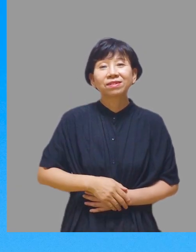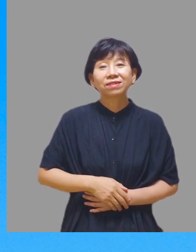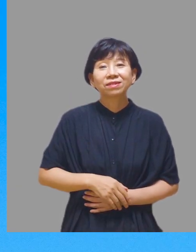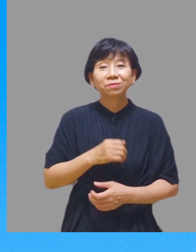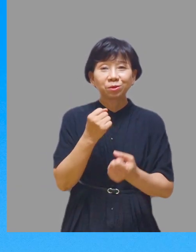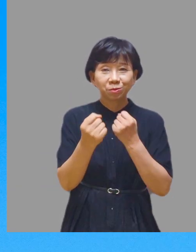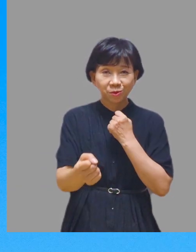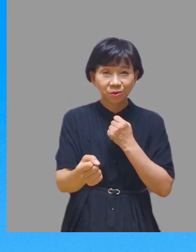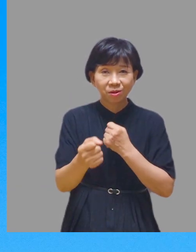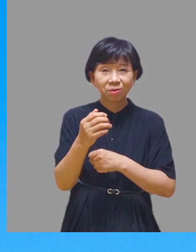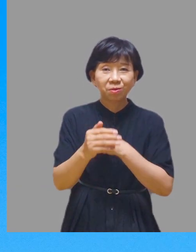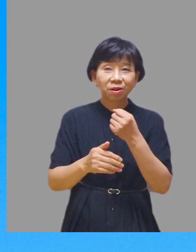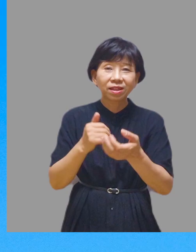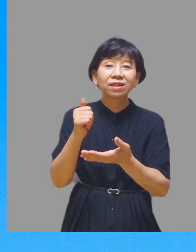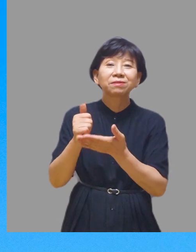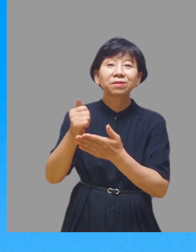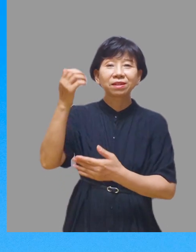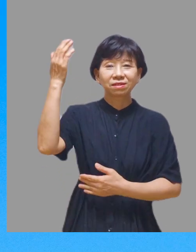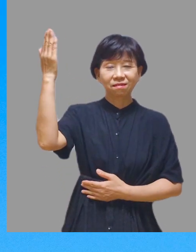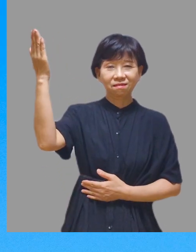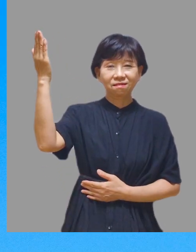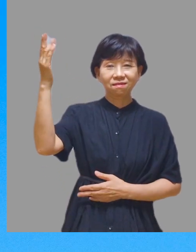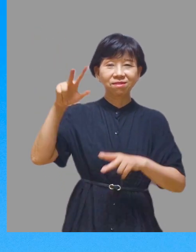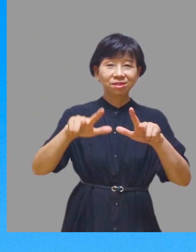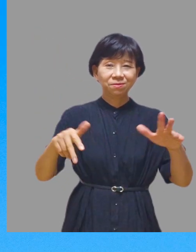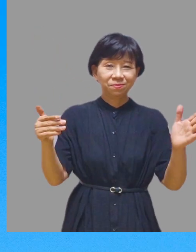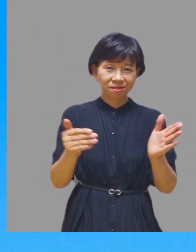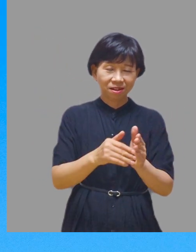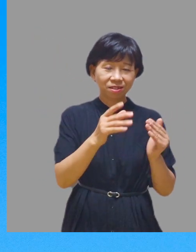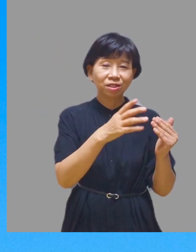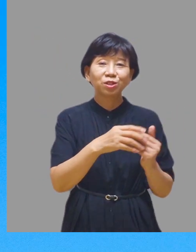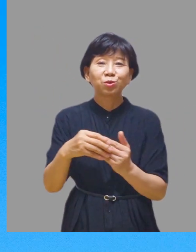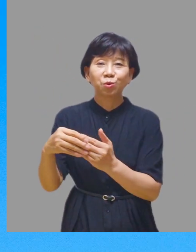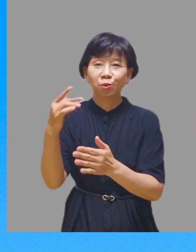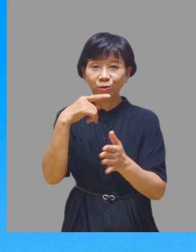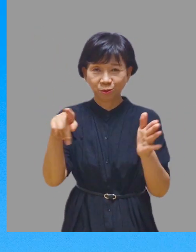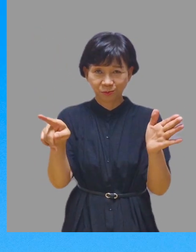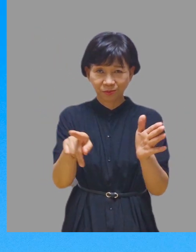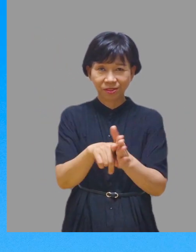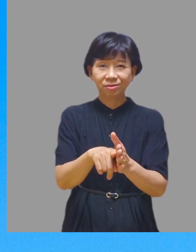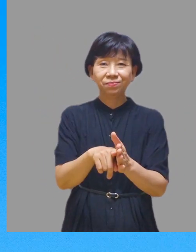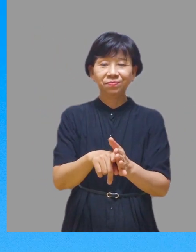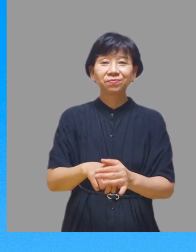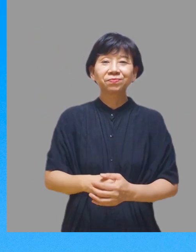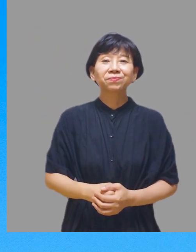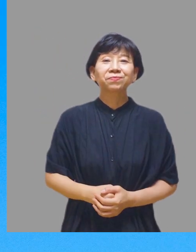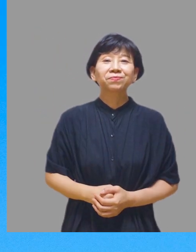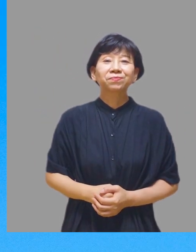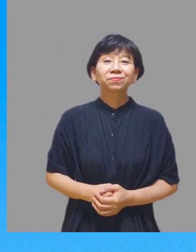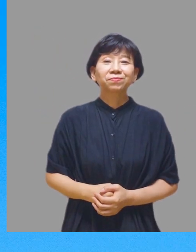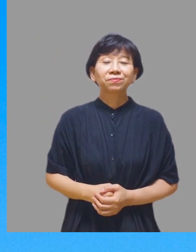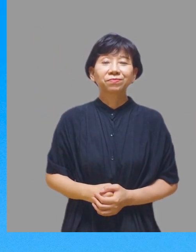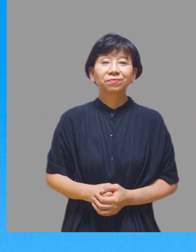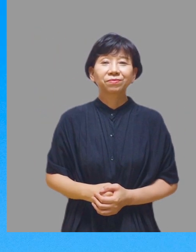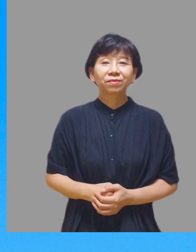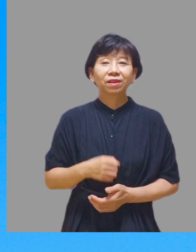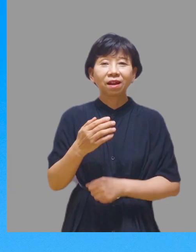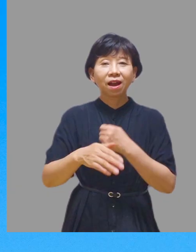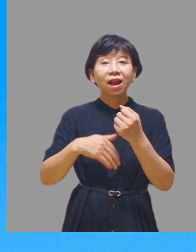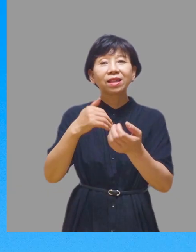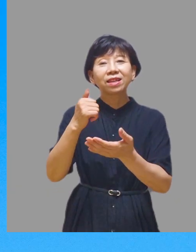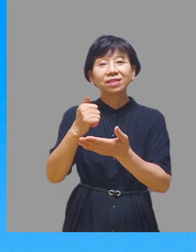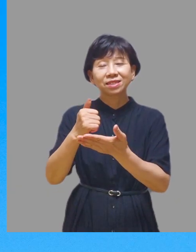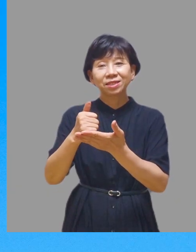그래도 하나님께서 여기까지 인도해 주신 줄 믿습니다. 그러면서 하나님이